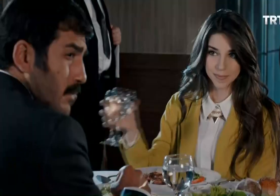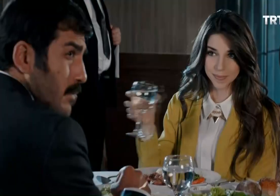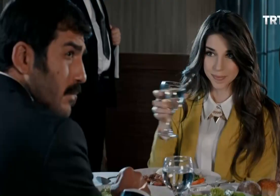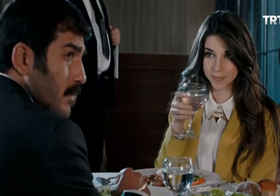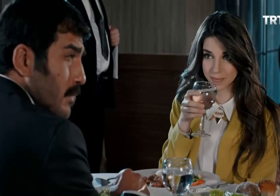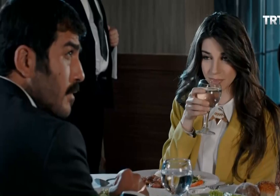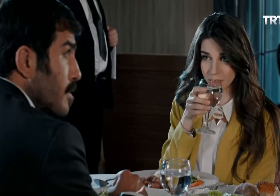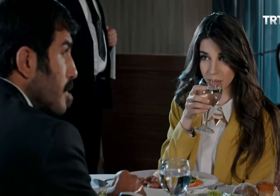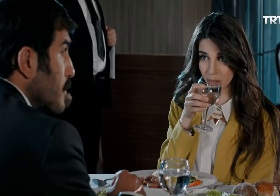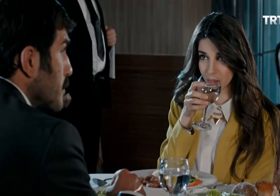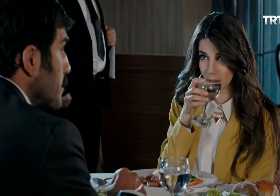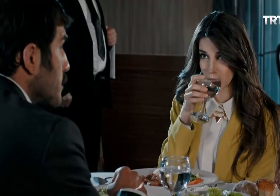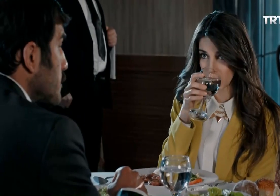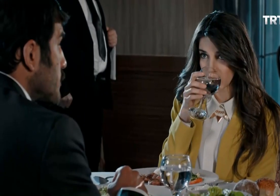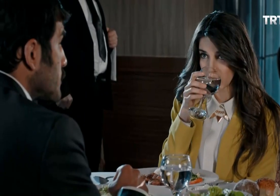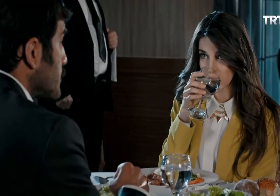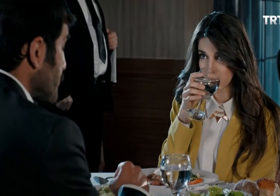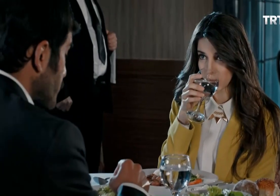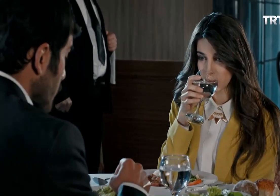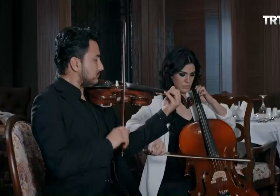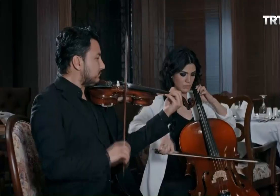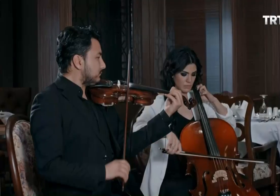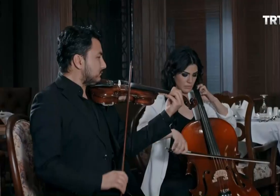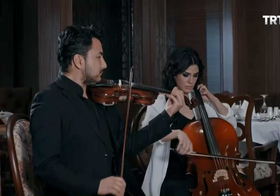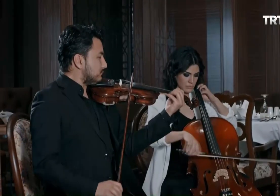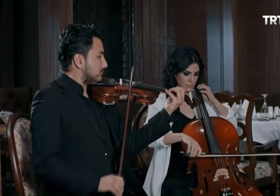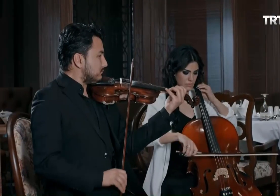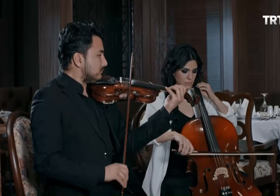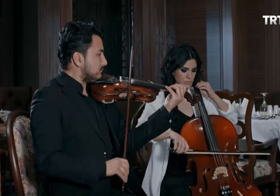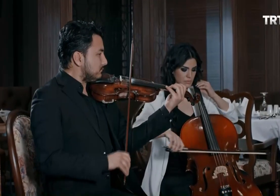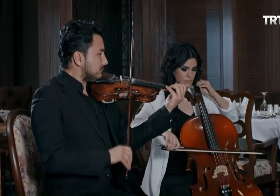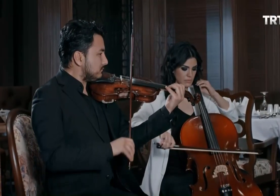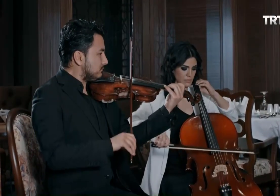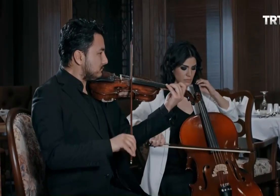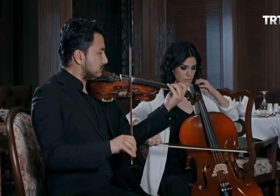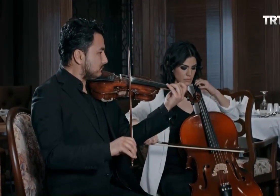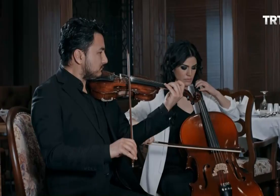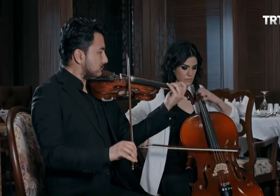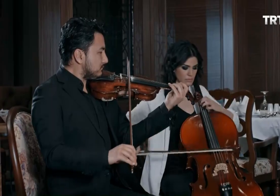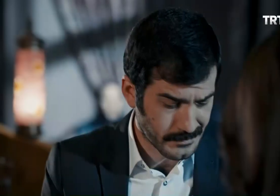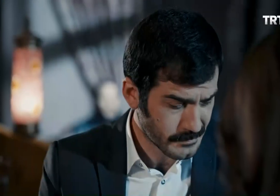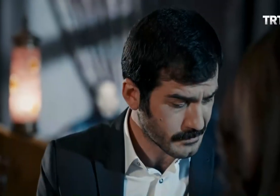Duru kadehten su yudumluyor. Bakışları Hamza'da. Kemancı erkek, viyolist kadın.